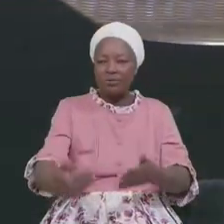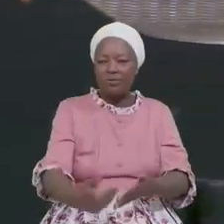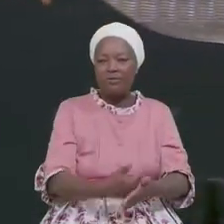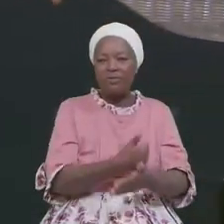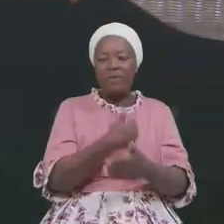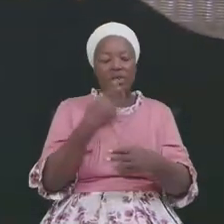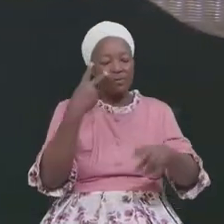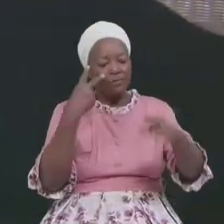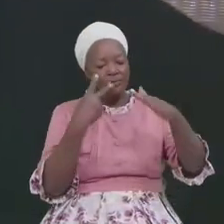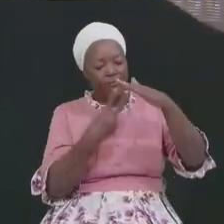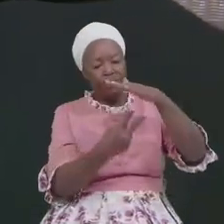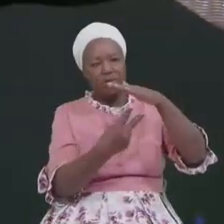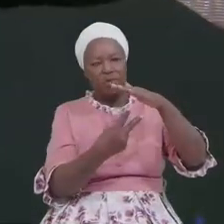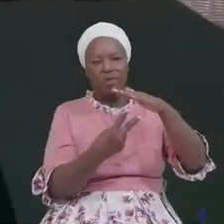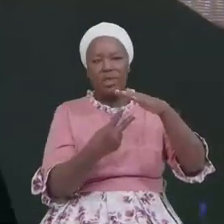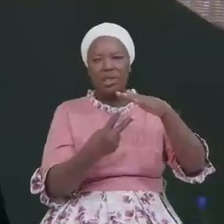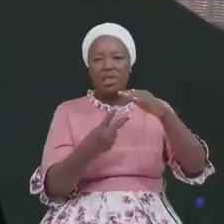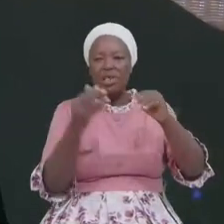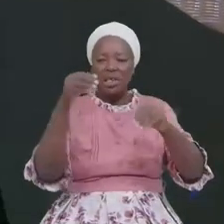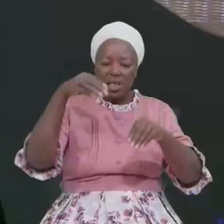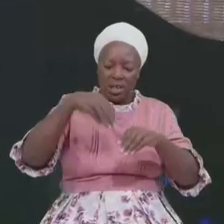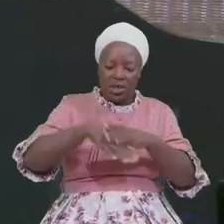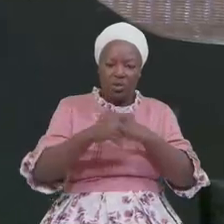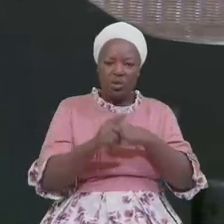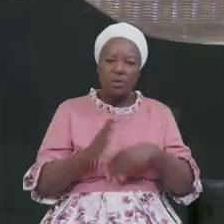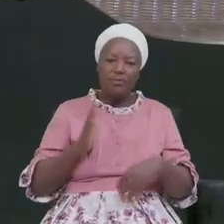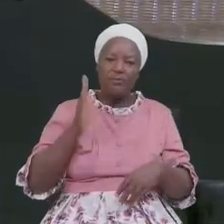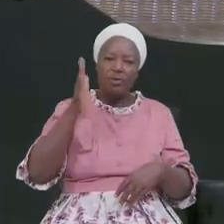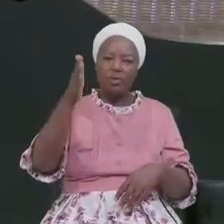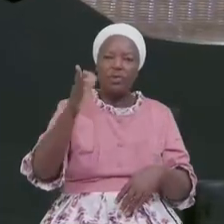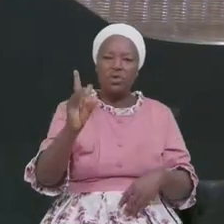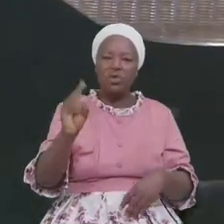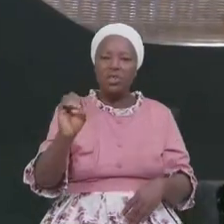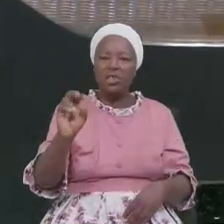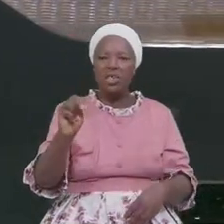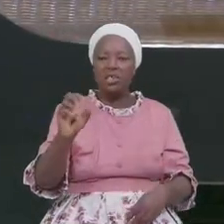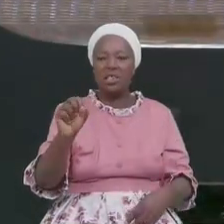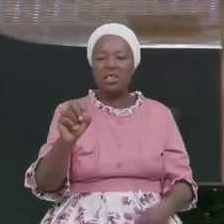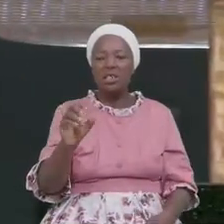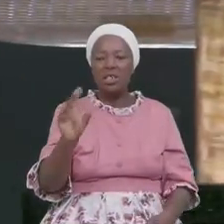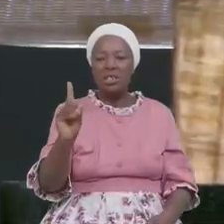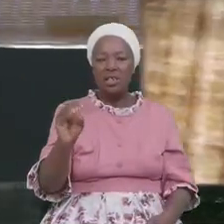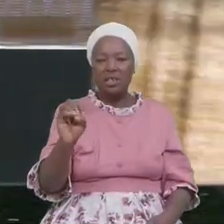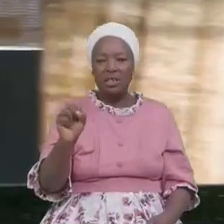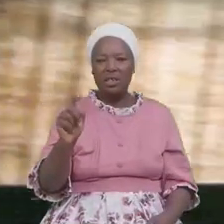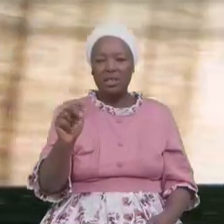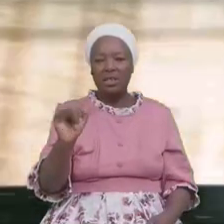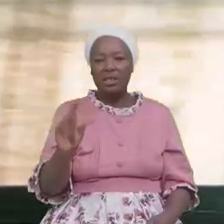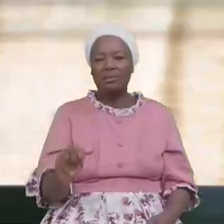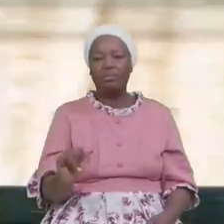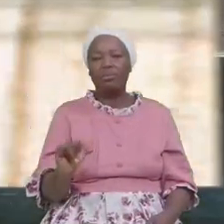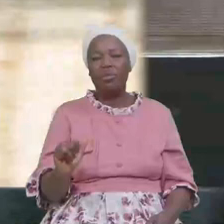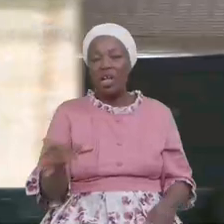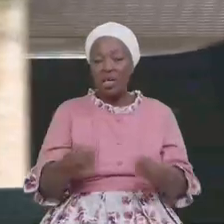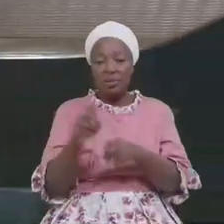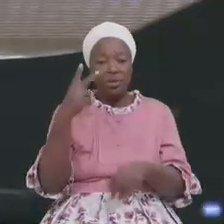nouvelle vers la destinée future. C'est le thème que nous considérons. Quand vous regardez dans la